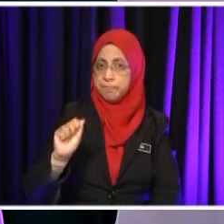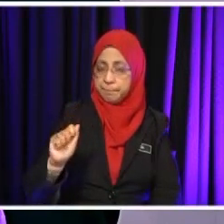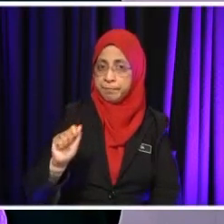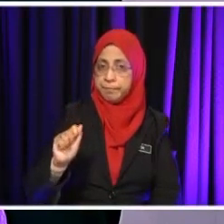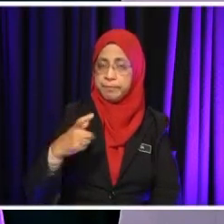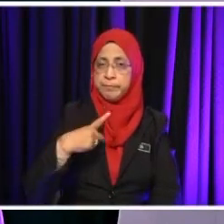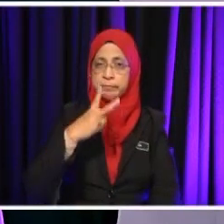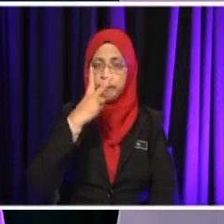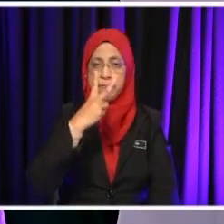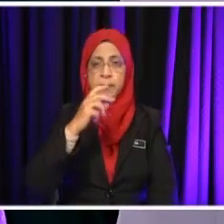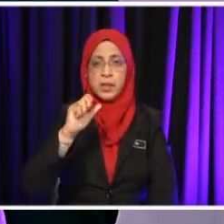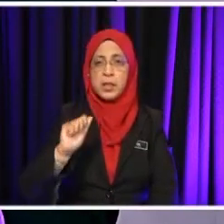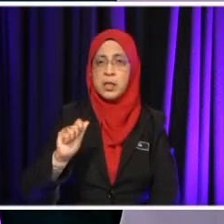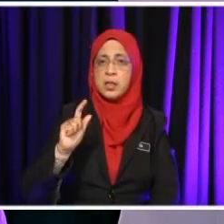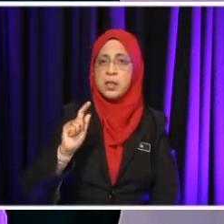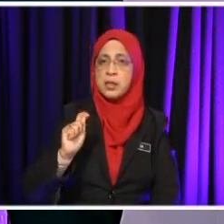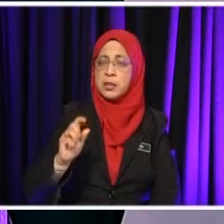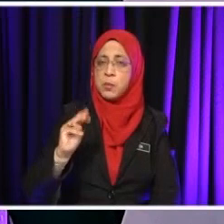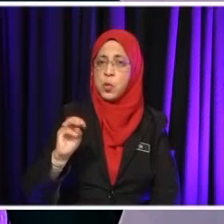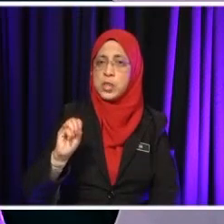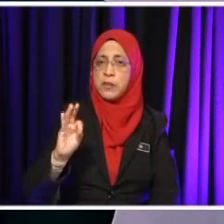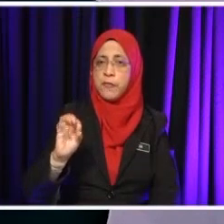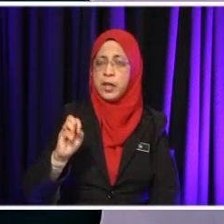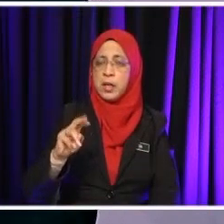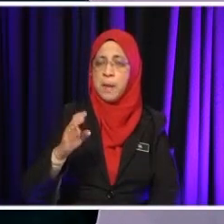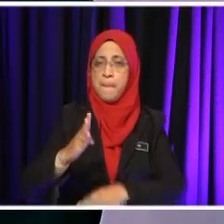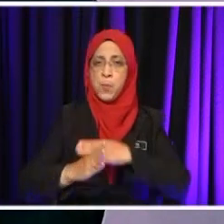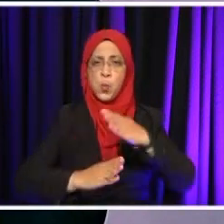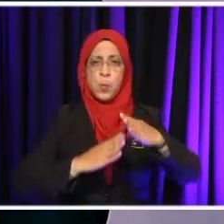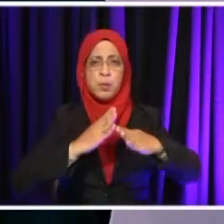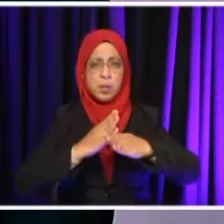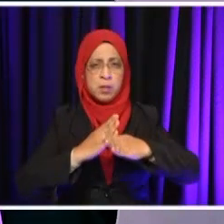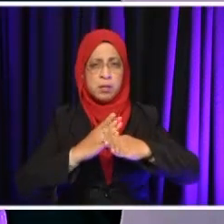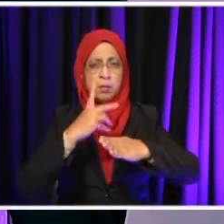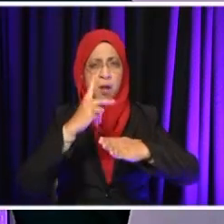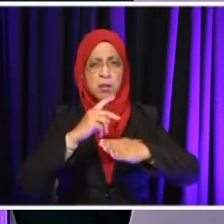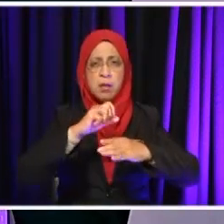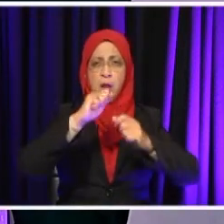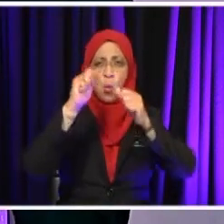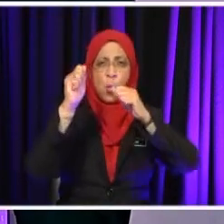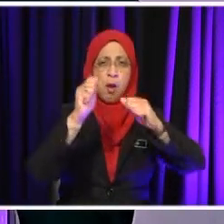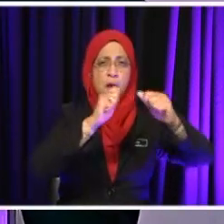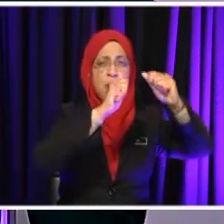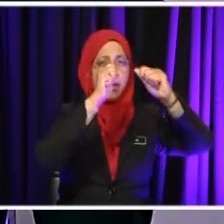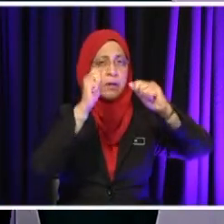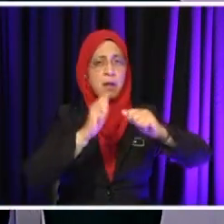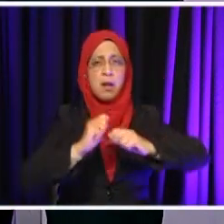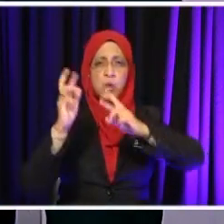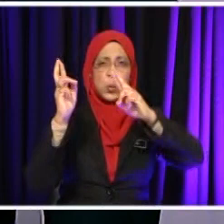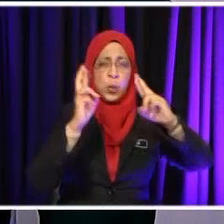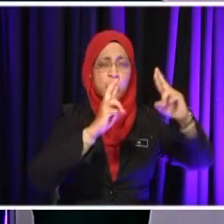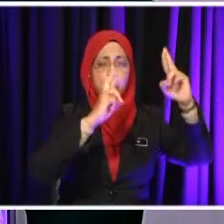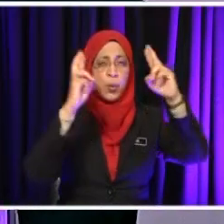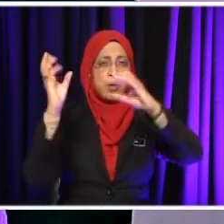bumi ada awan tebal ada Keadaan ribut Ada angin